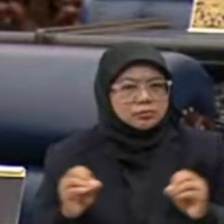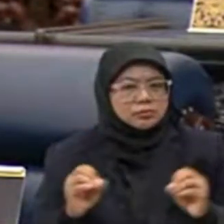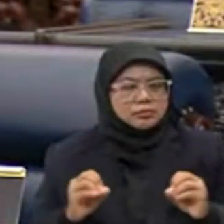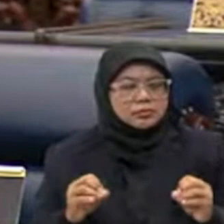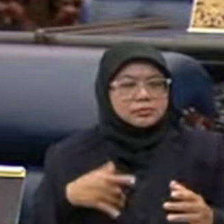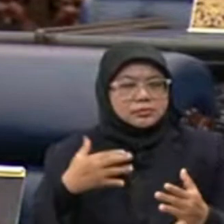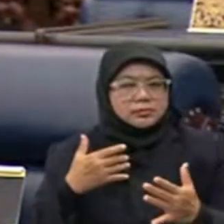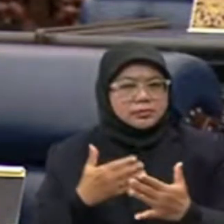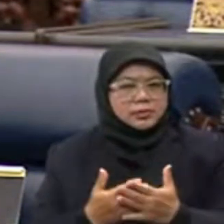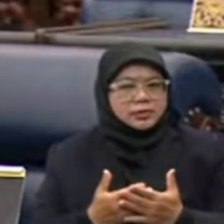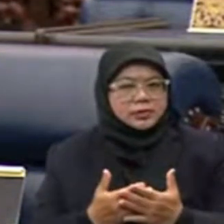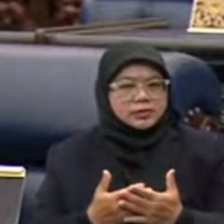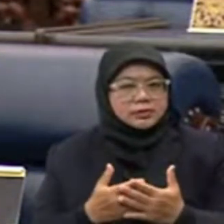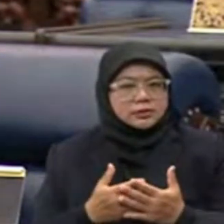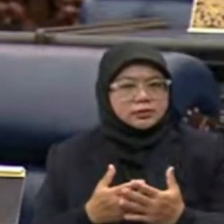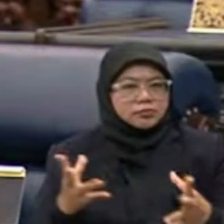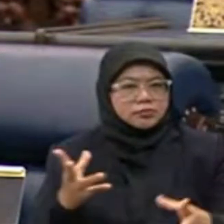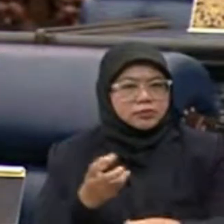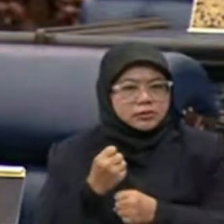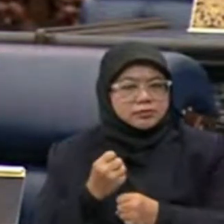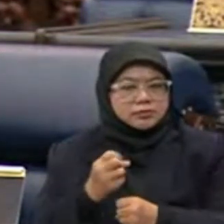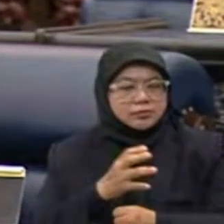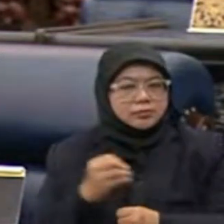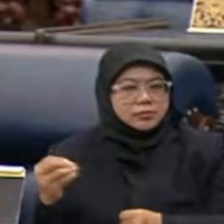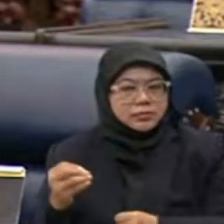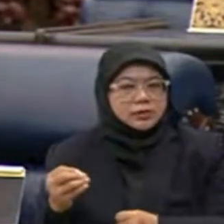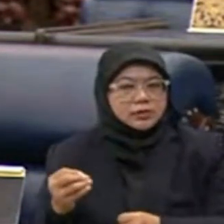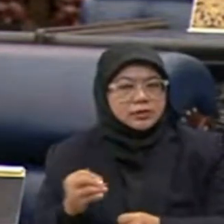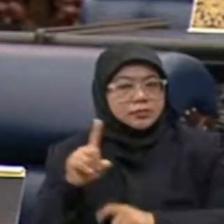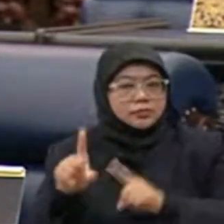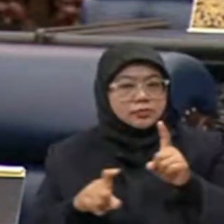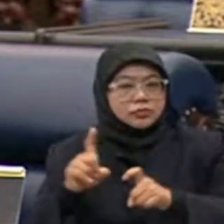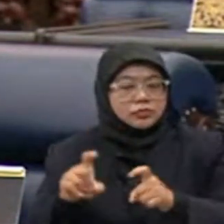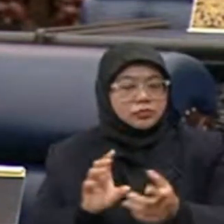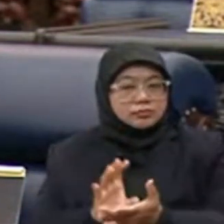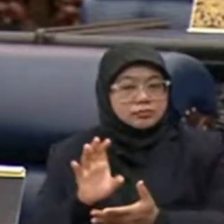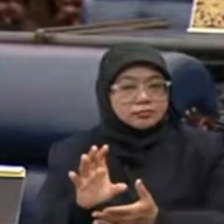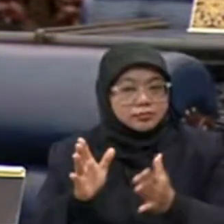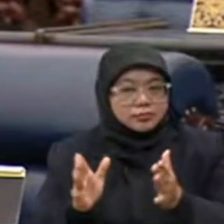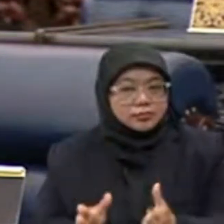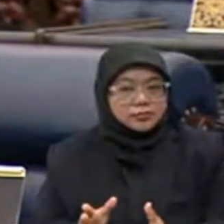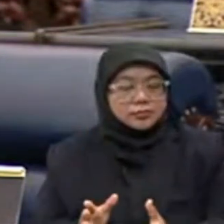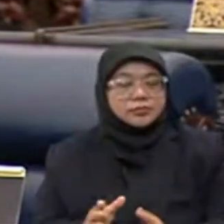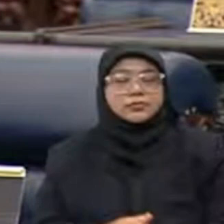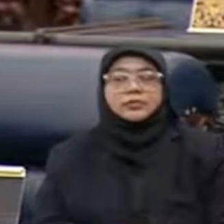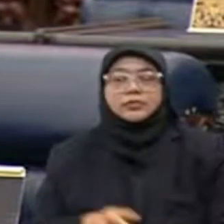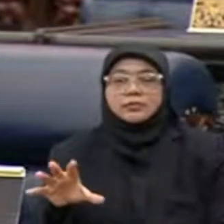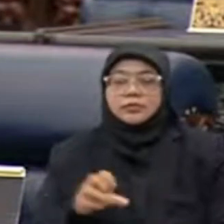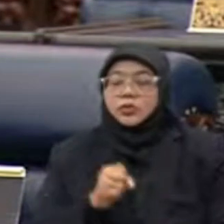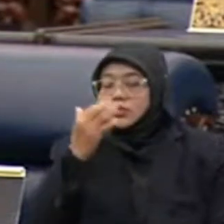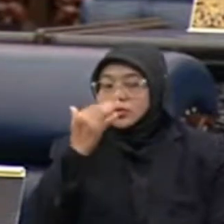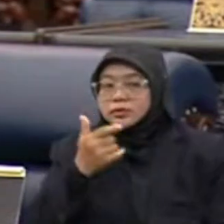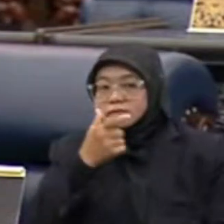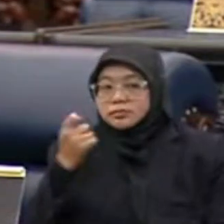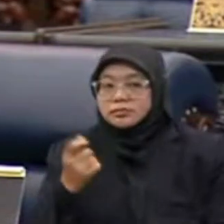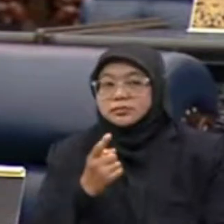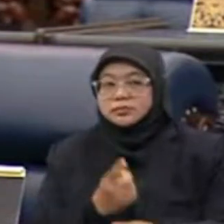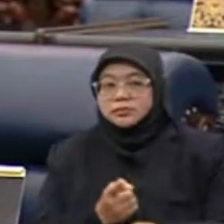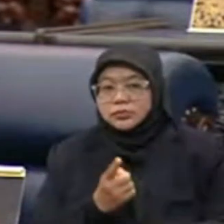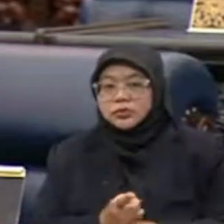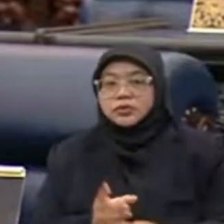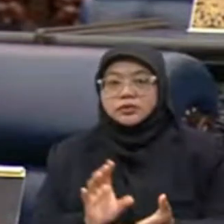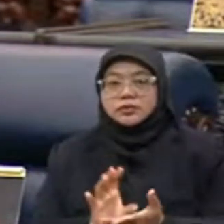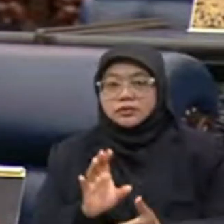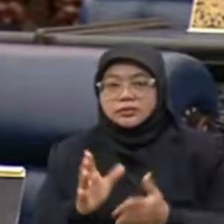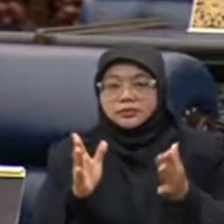kita tidak menggarap dan merangkaikan persoalan basement menggamit investment karena investment adalah